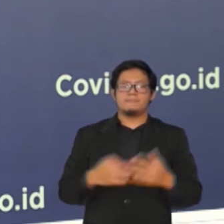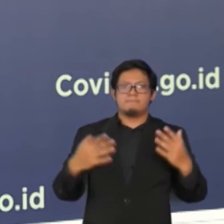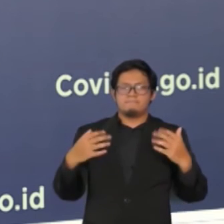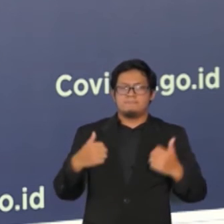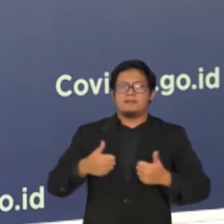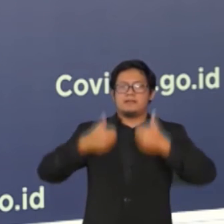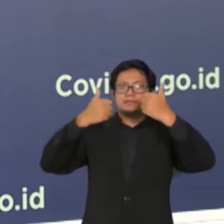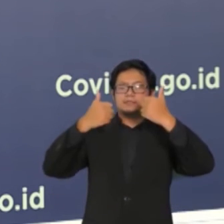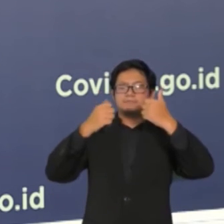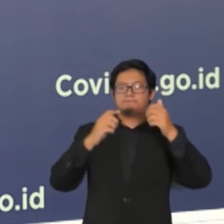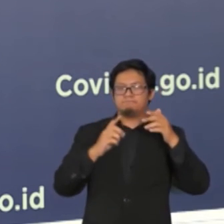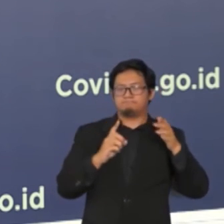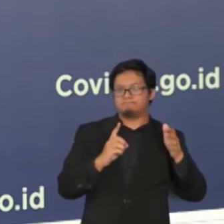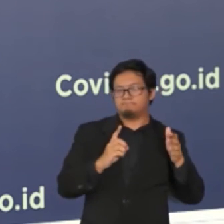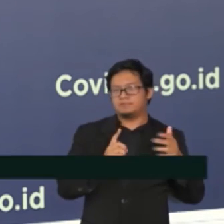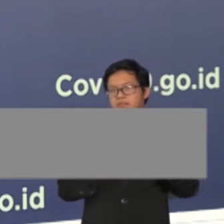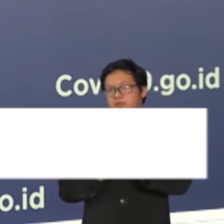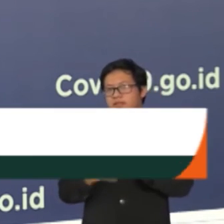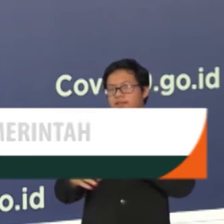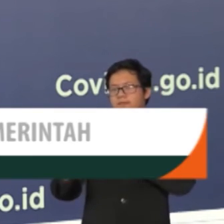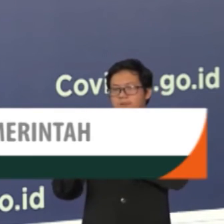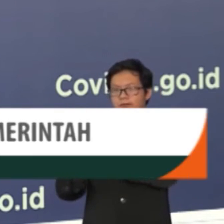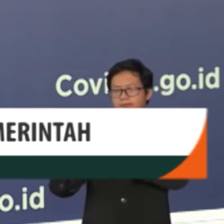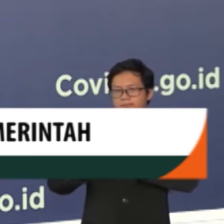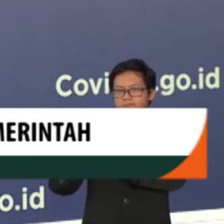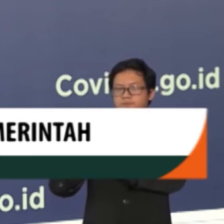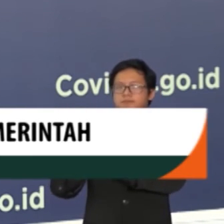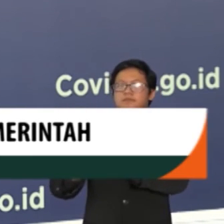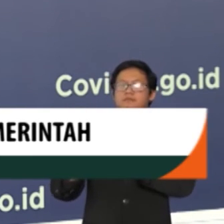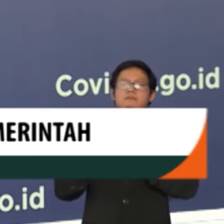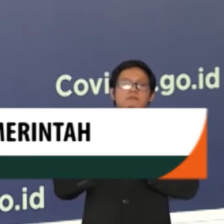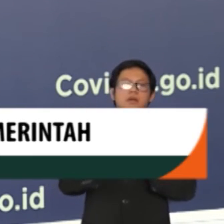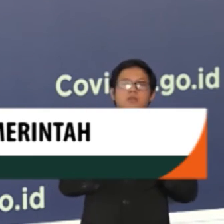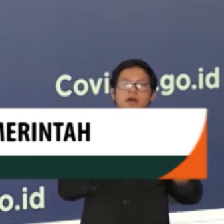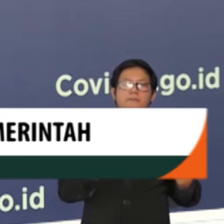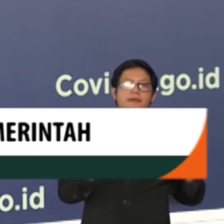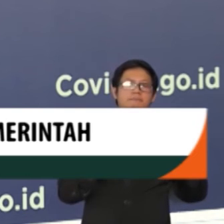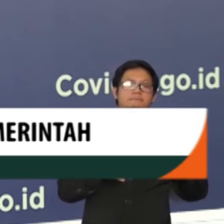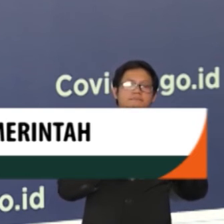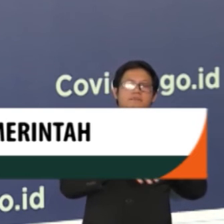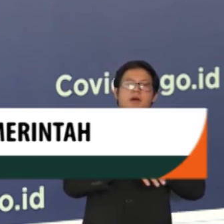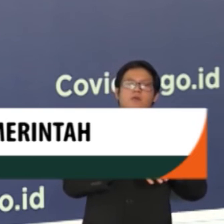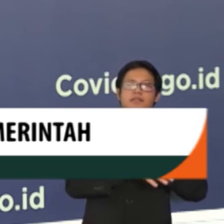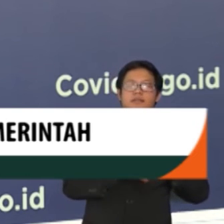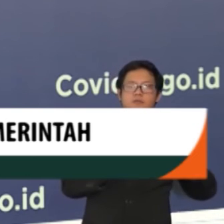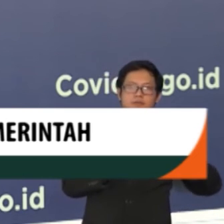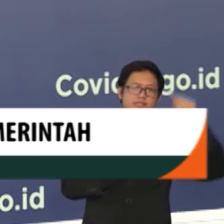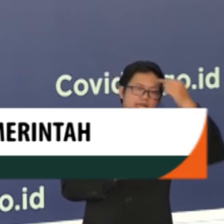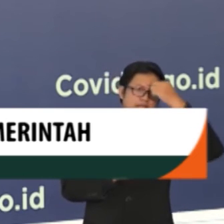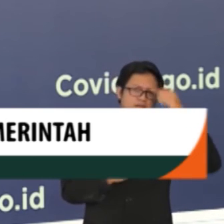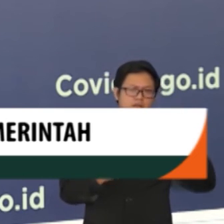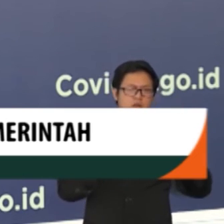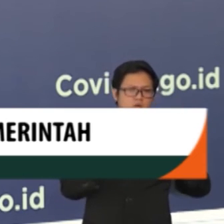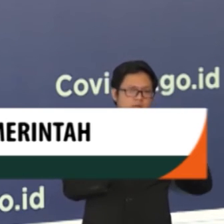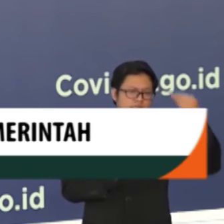19 akan sangat mempengaruhi beban perawatan di rumah sakit semakin banyak pasien yang dirawat akan semakin